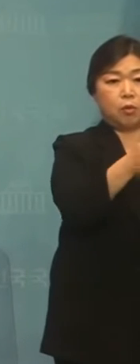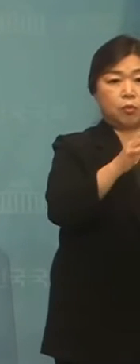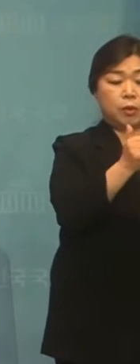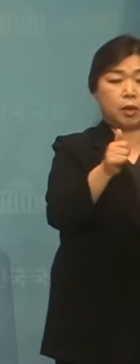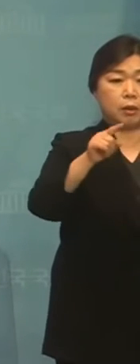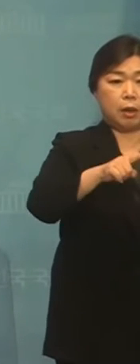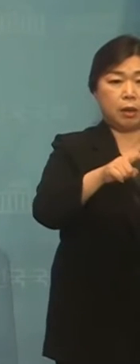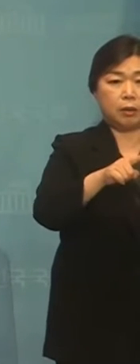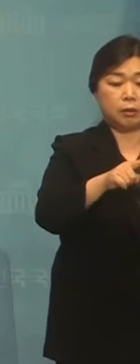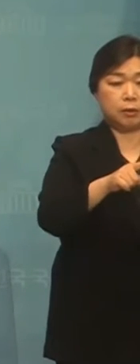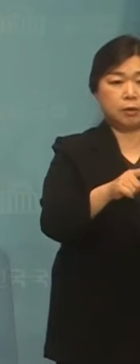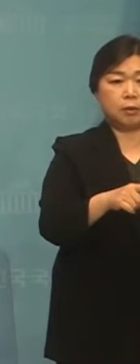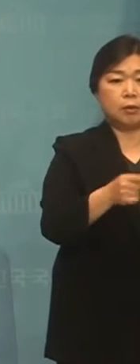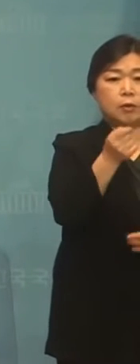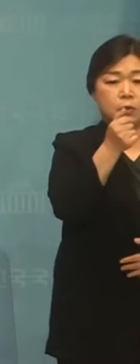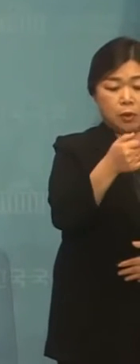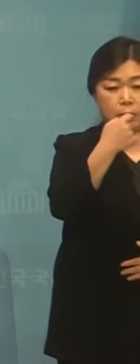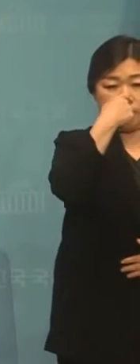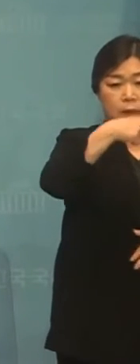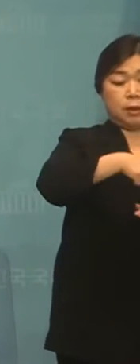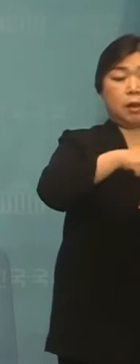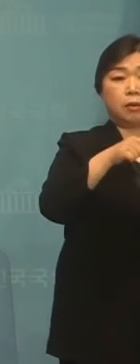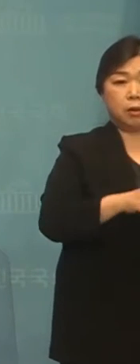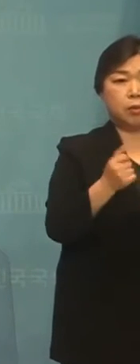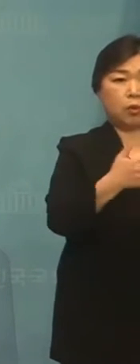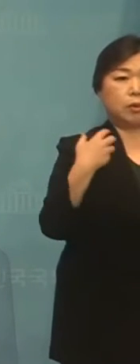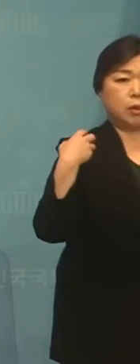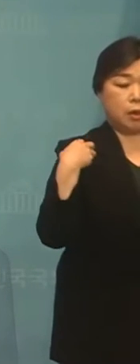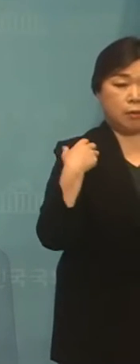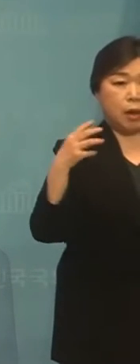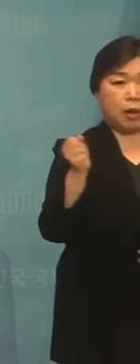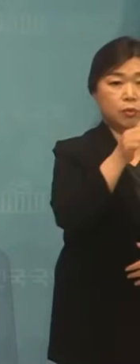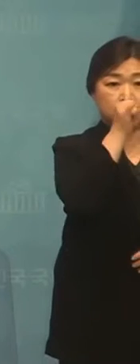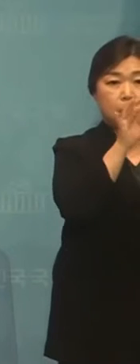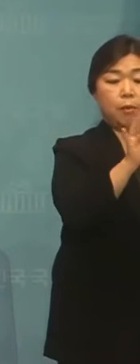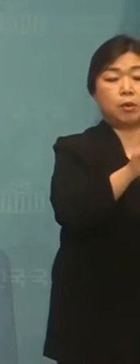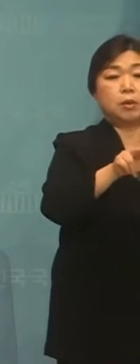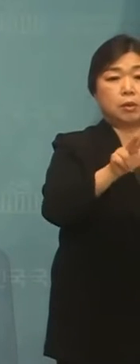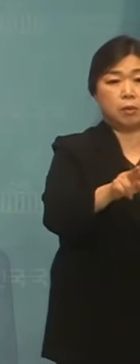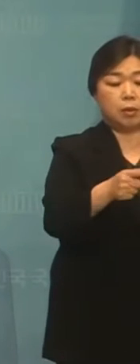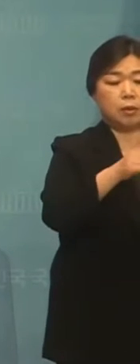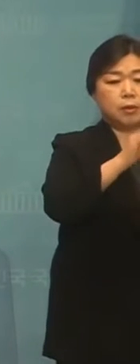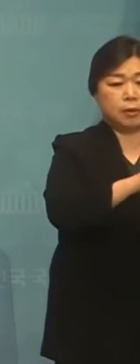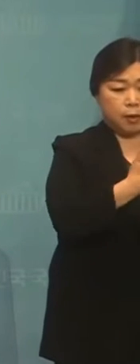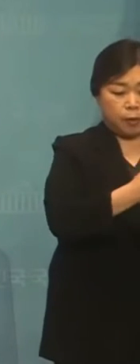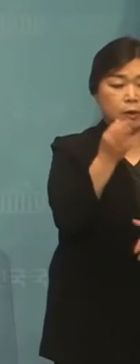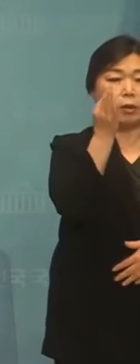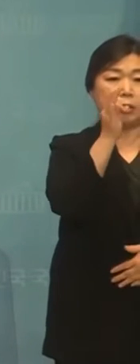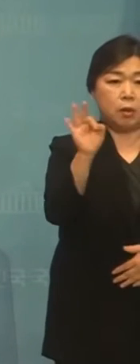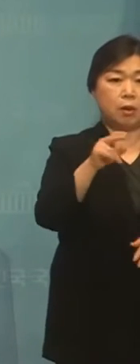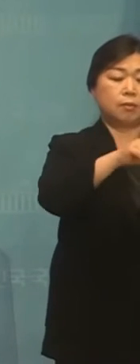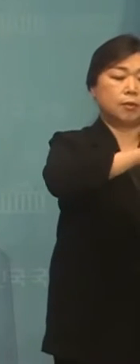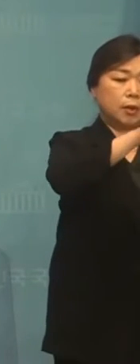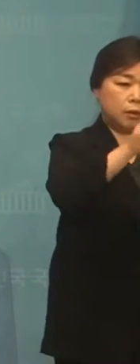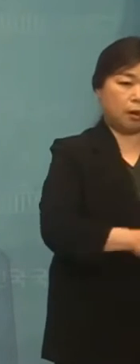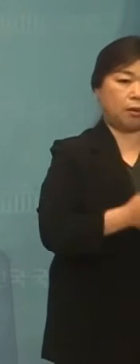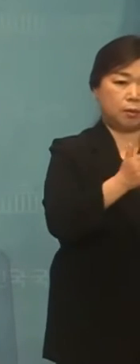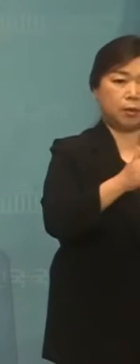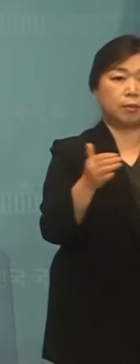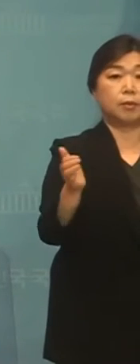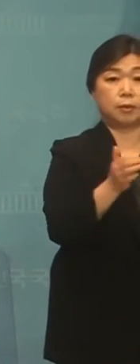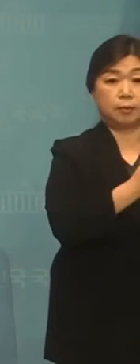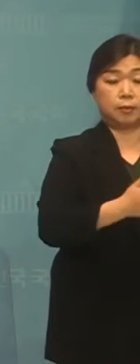대해 지켜야 할 최소한의 양심이자 책임을 지니고 있다면 지금이라도 잘못을 인정하고 사퇴하기 바랍니다.